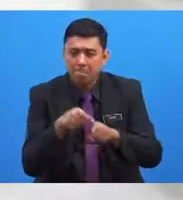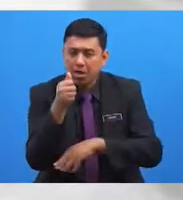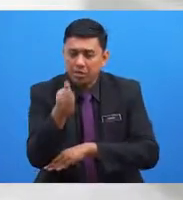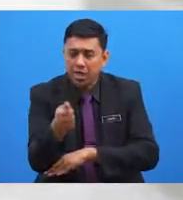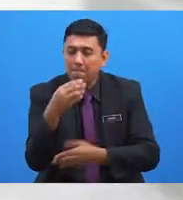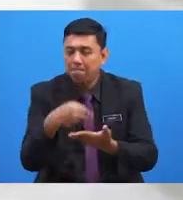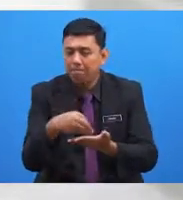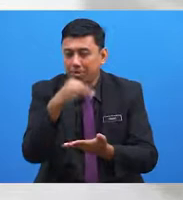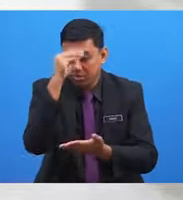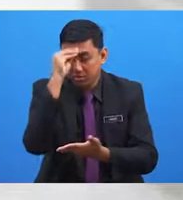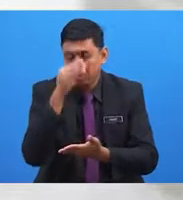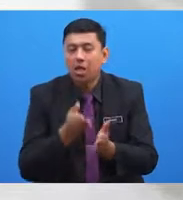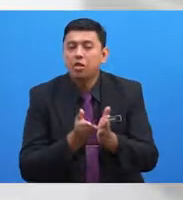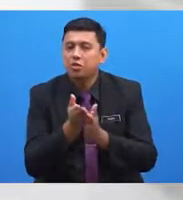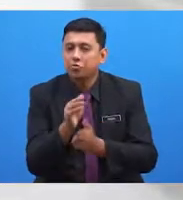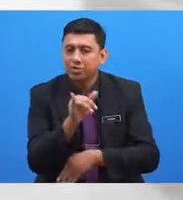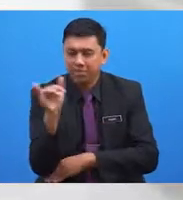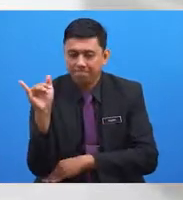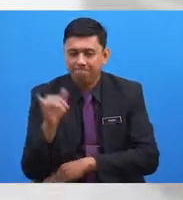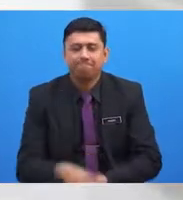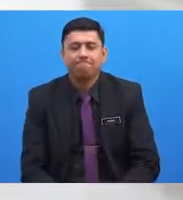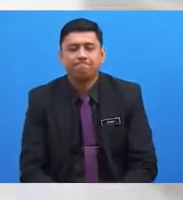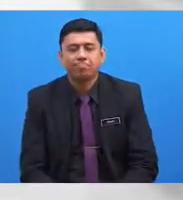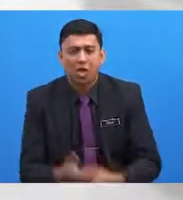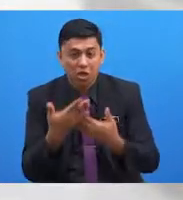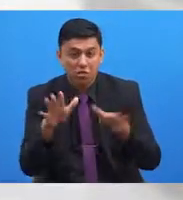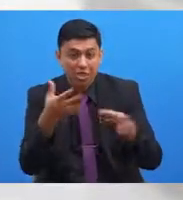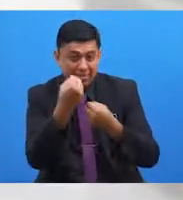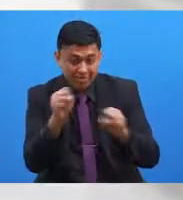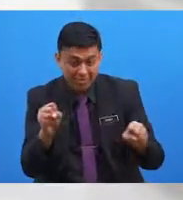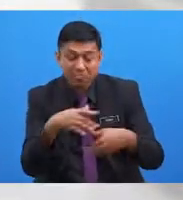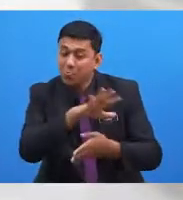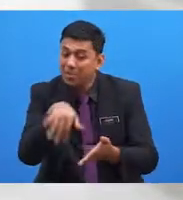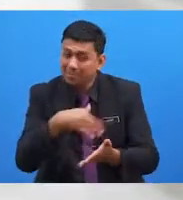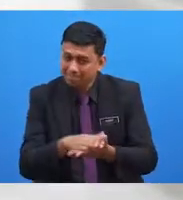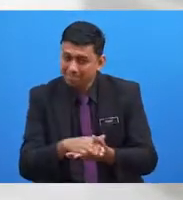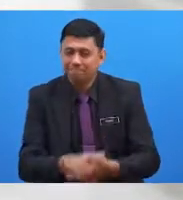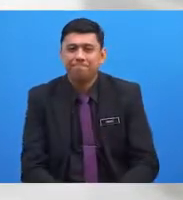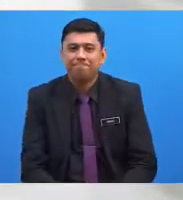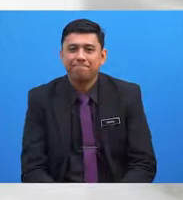mempelajari pelajaran seterusnya. Sudah sediakah semuanya?